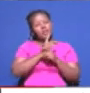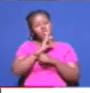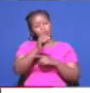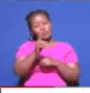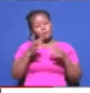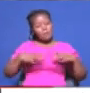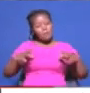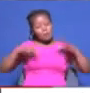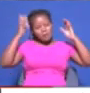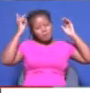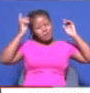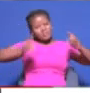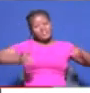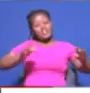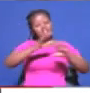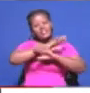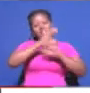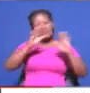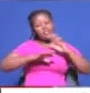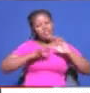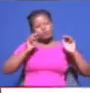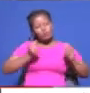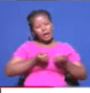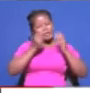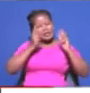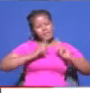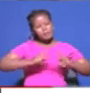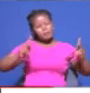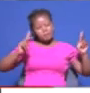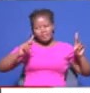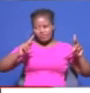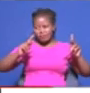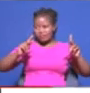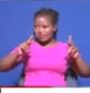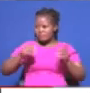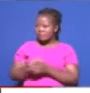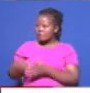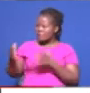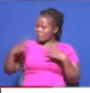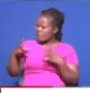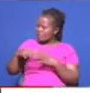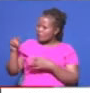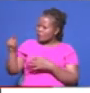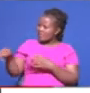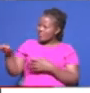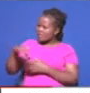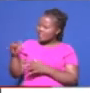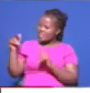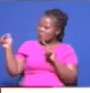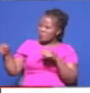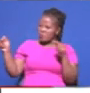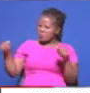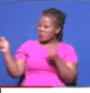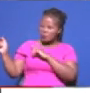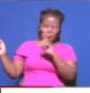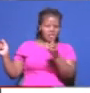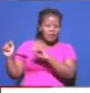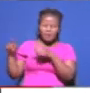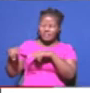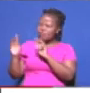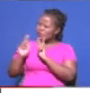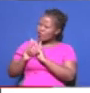kwamba shughuli yote itafanywa kwa njia ya amani? Watu wetu hawakuangu na mambo mengi sana. Wanakuanga watu wazuri.